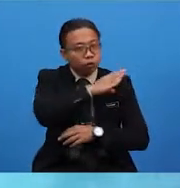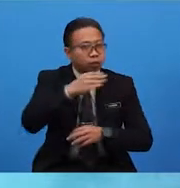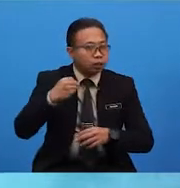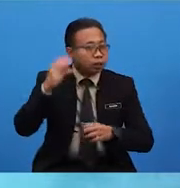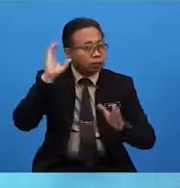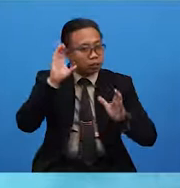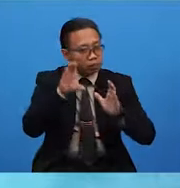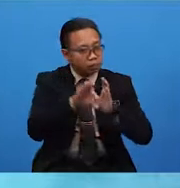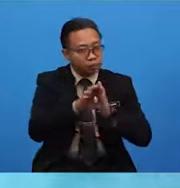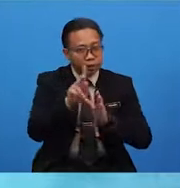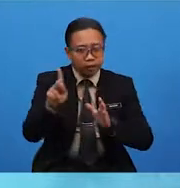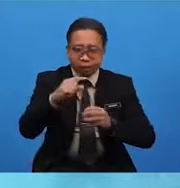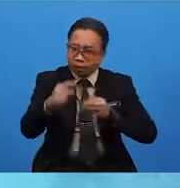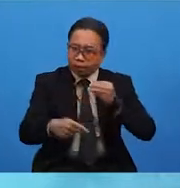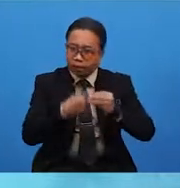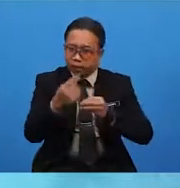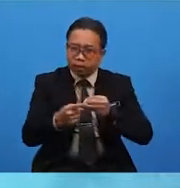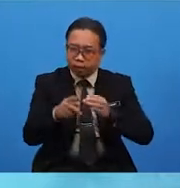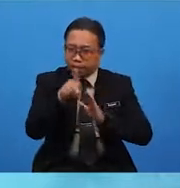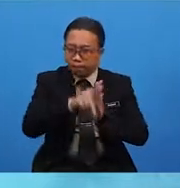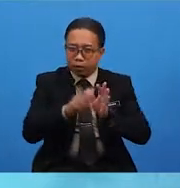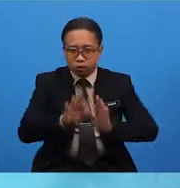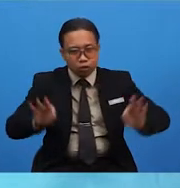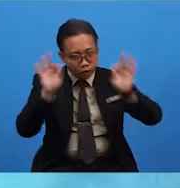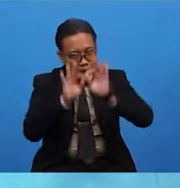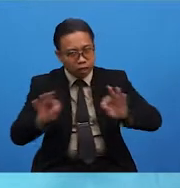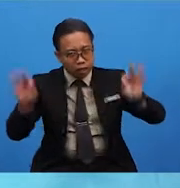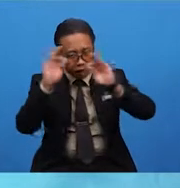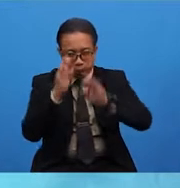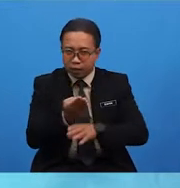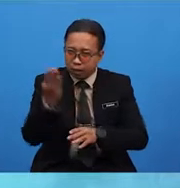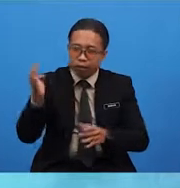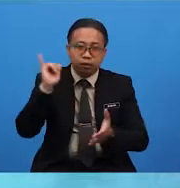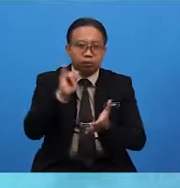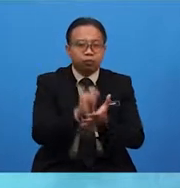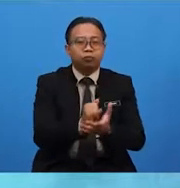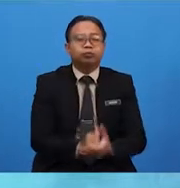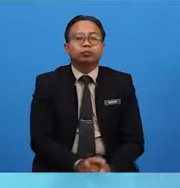menggambarkan tentang penceritaan bahan tersebut